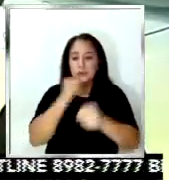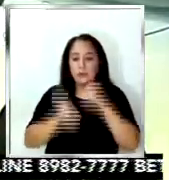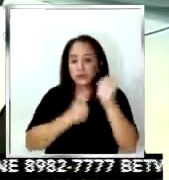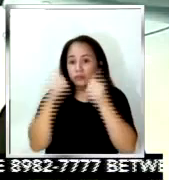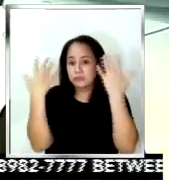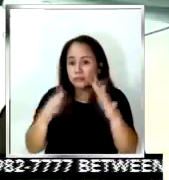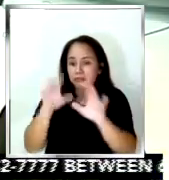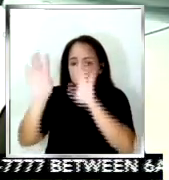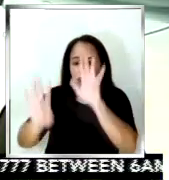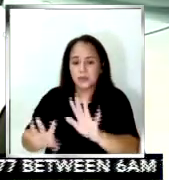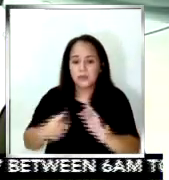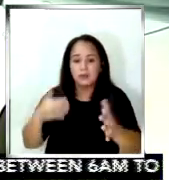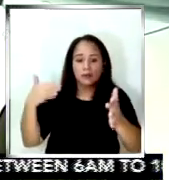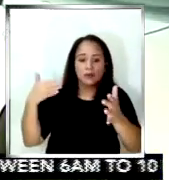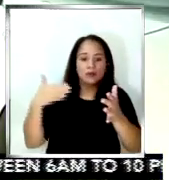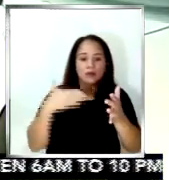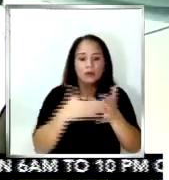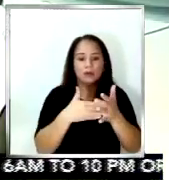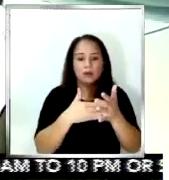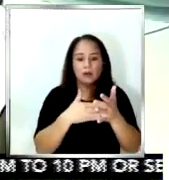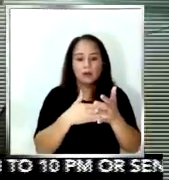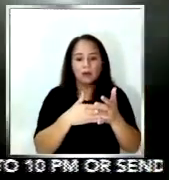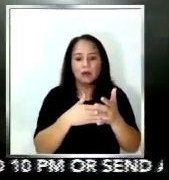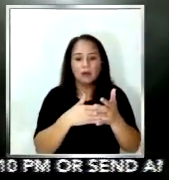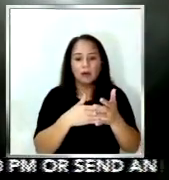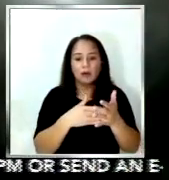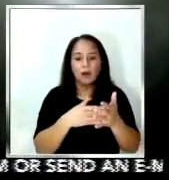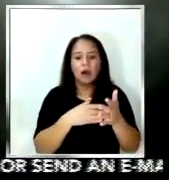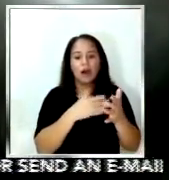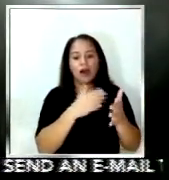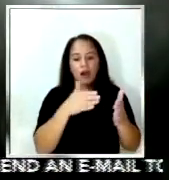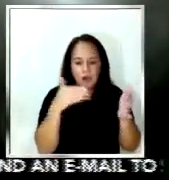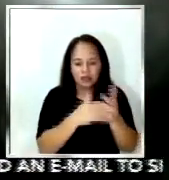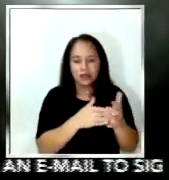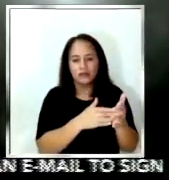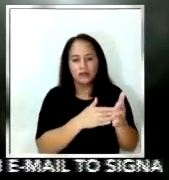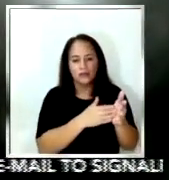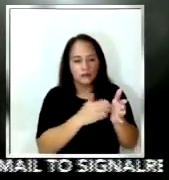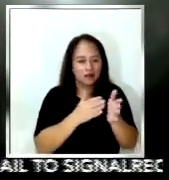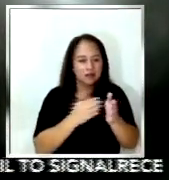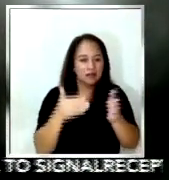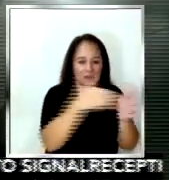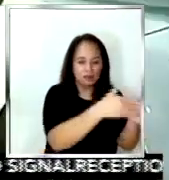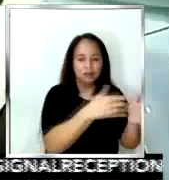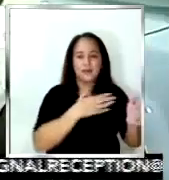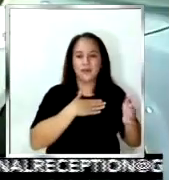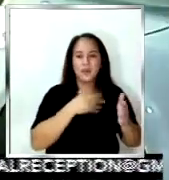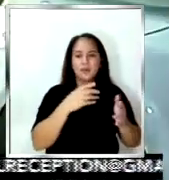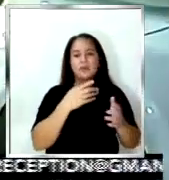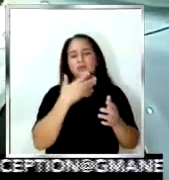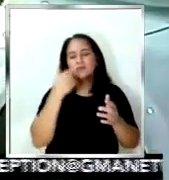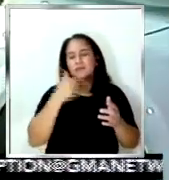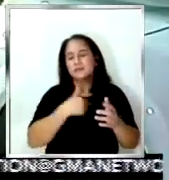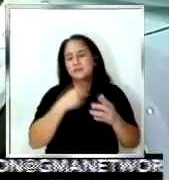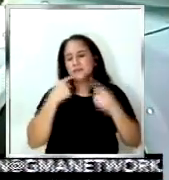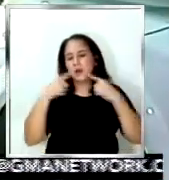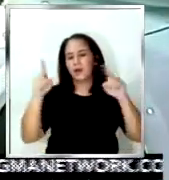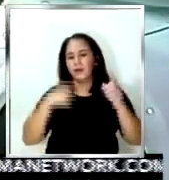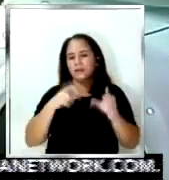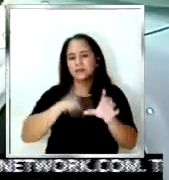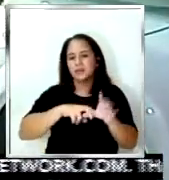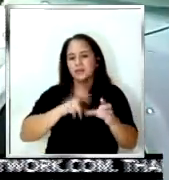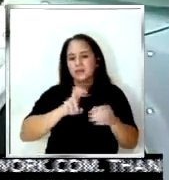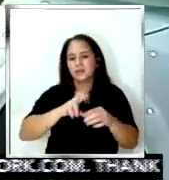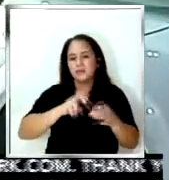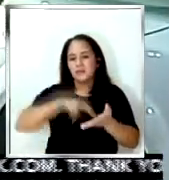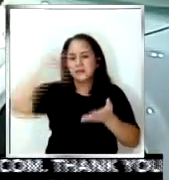niya ganun, gumanon pa siya dun sa akin sa gilid ng pader. Mabuti, tumalo na rin ako. Ang isang motorista, iniharang